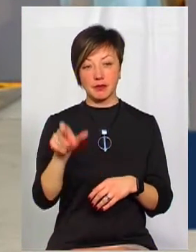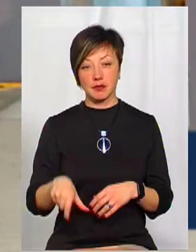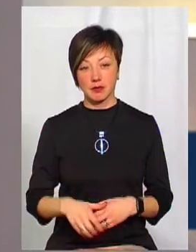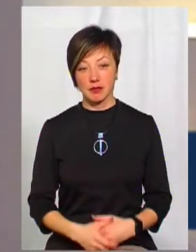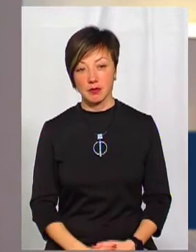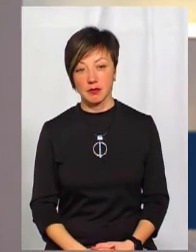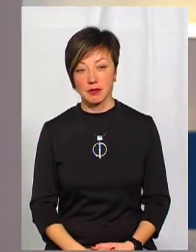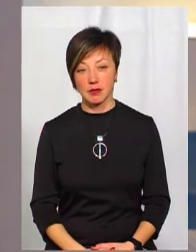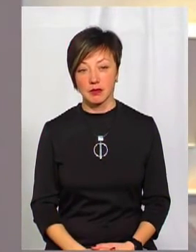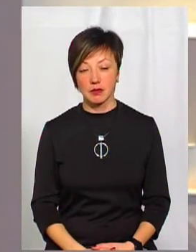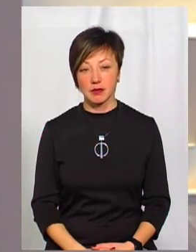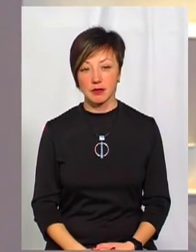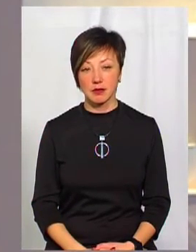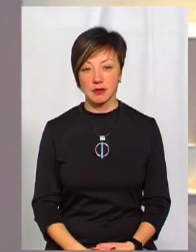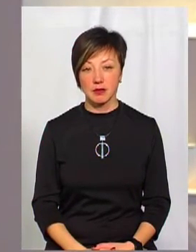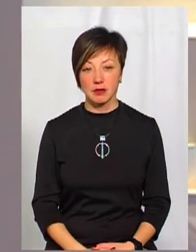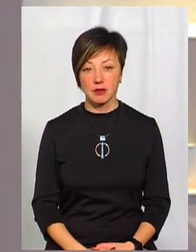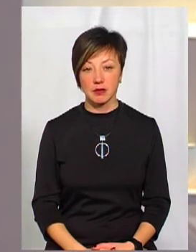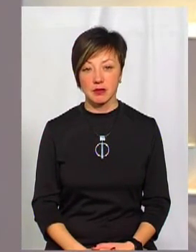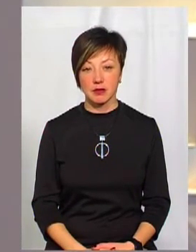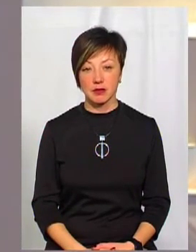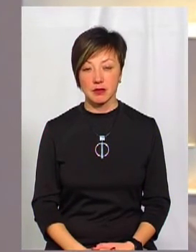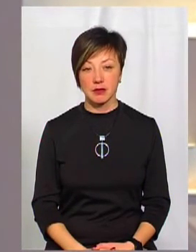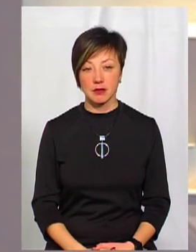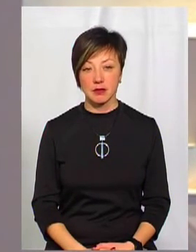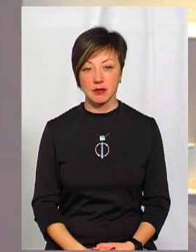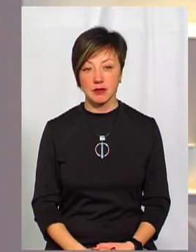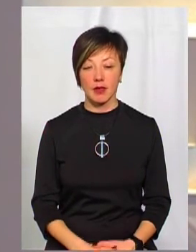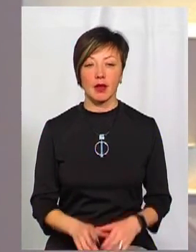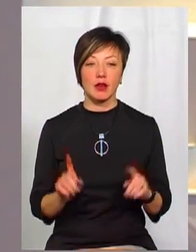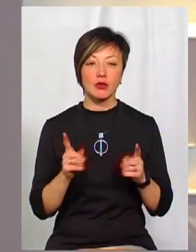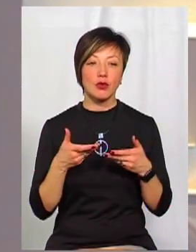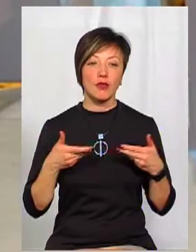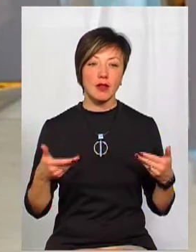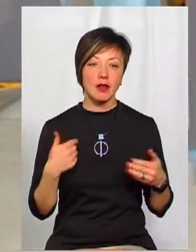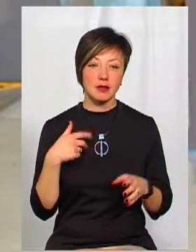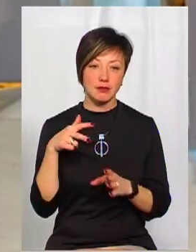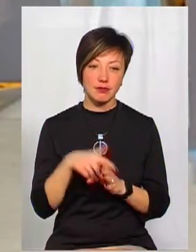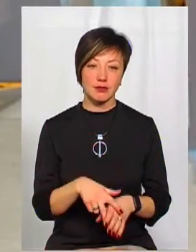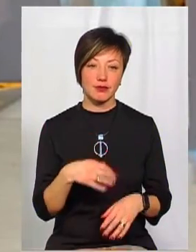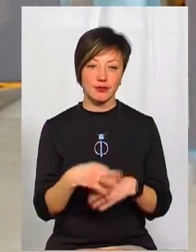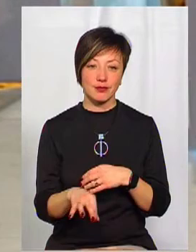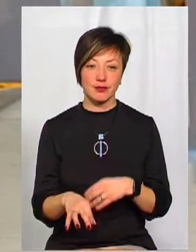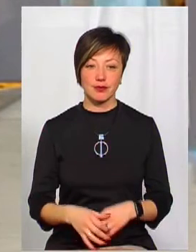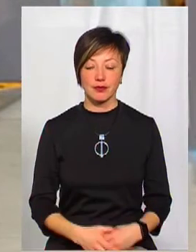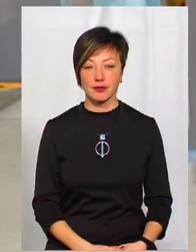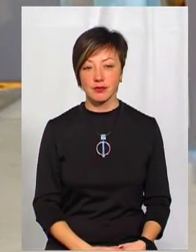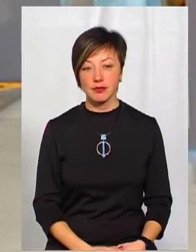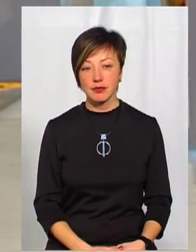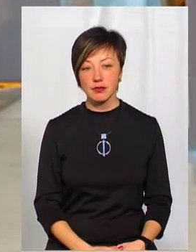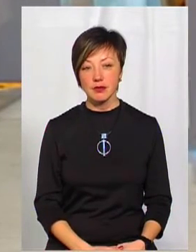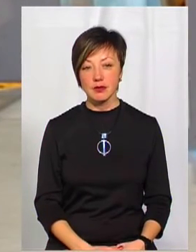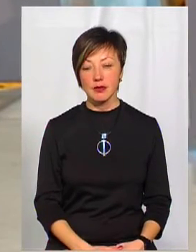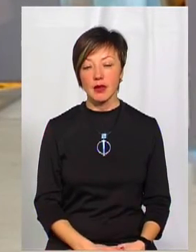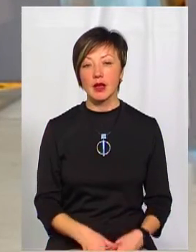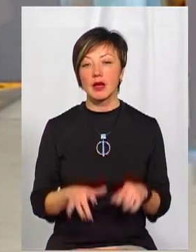зрозуміли ваше питання. Зрозуміло питання. Ви більше це душите. Добре. Прошу. Дивіться,